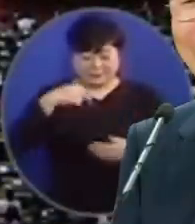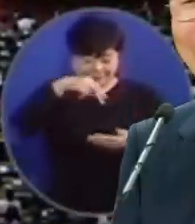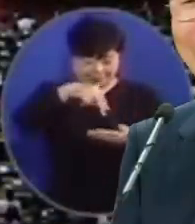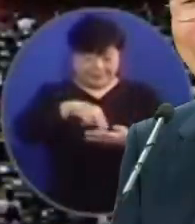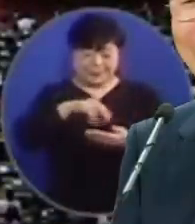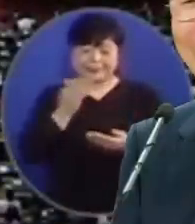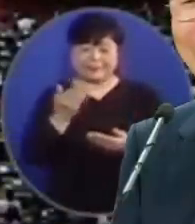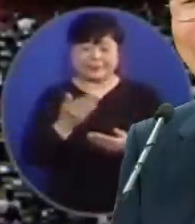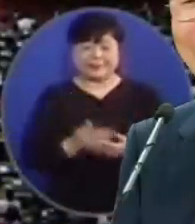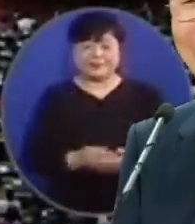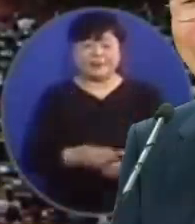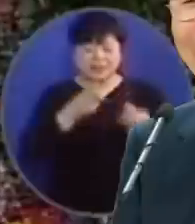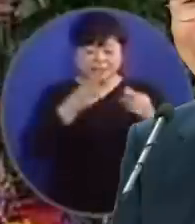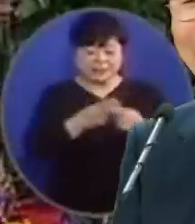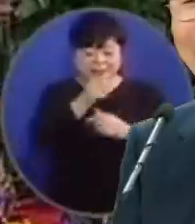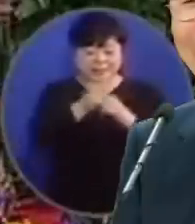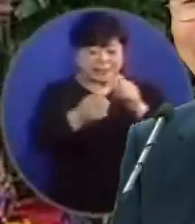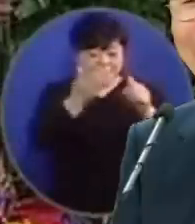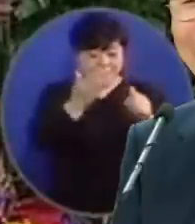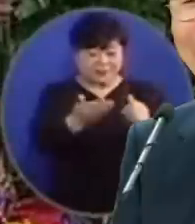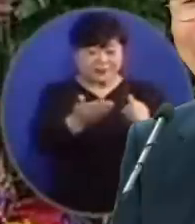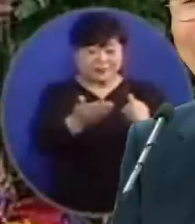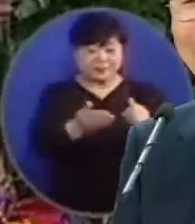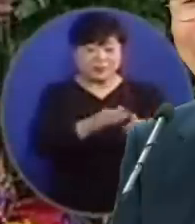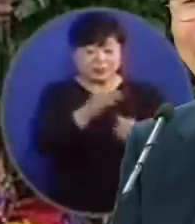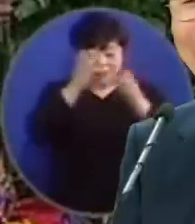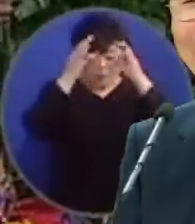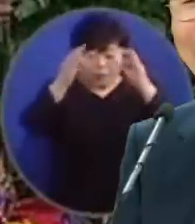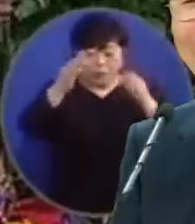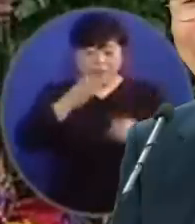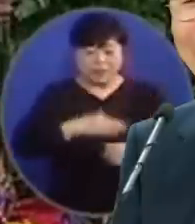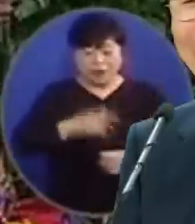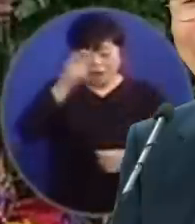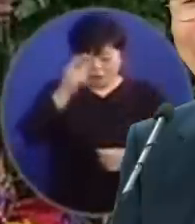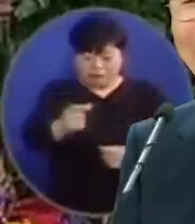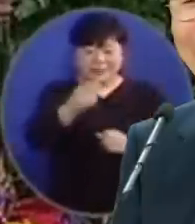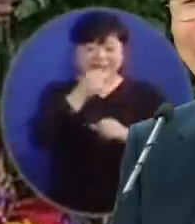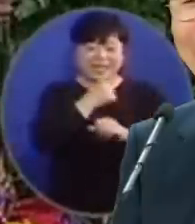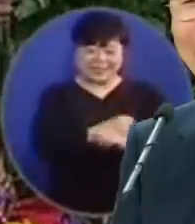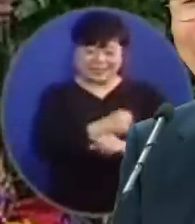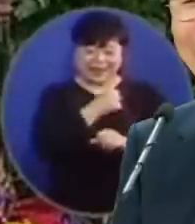것입니다. 셋째로 하나님께서는 우리를 보고 내가 너를 굳세게 하겠다.